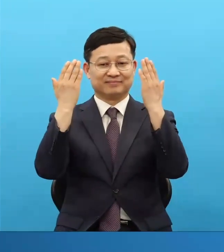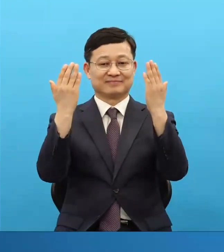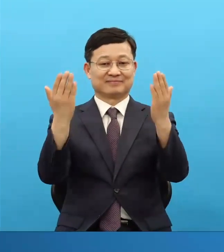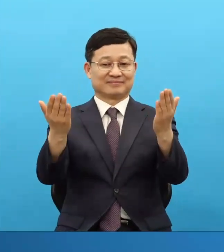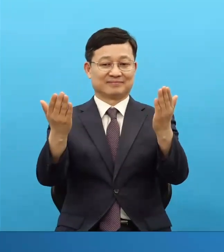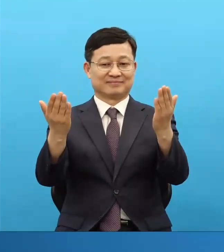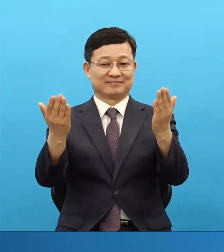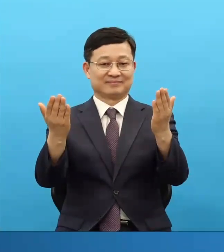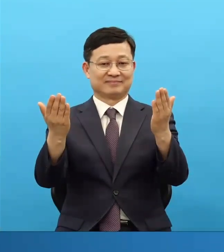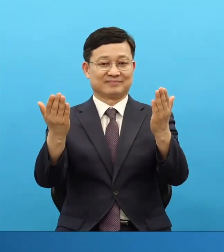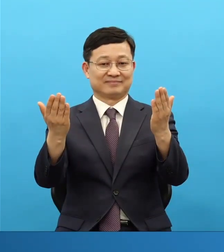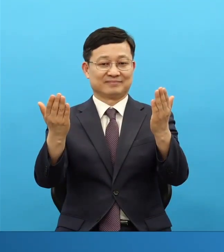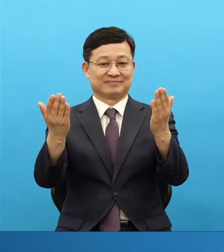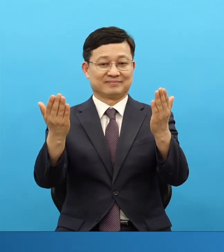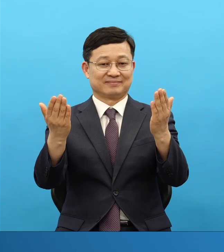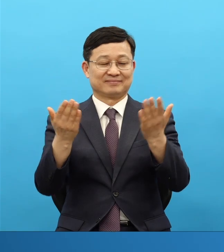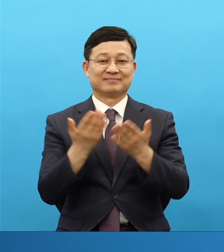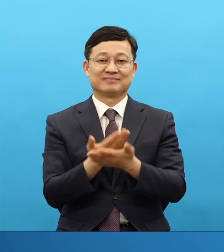찬송하리로다.